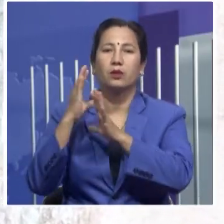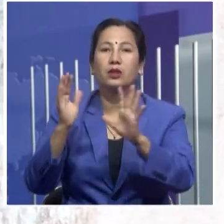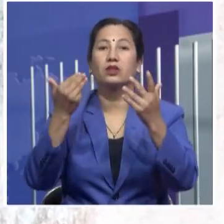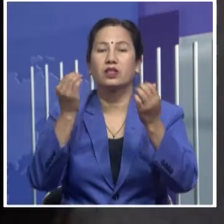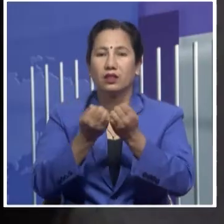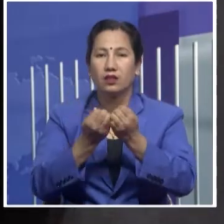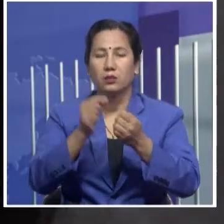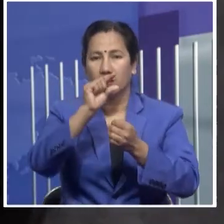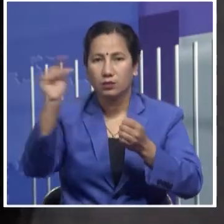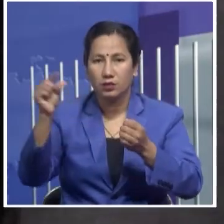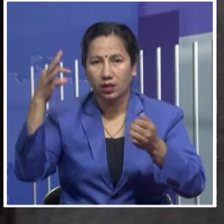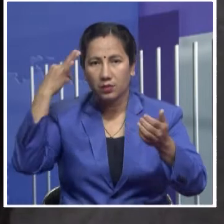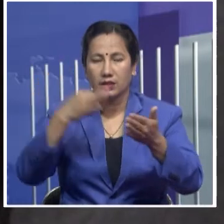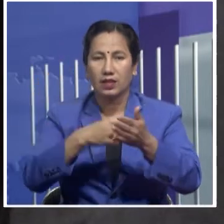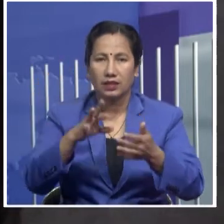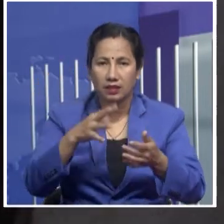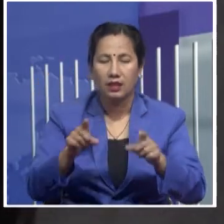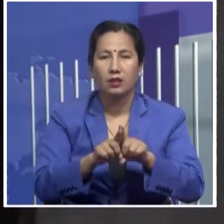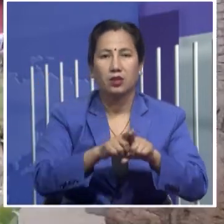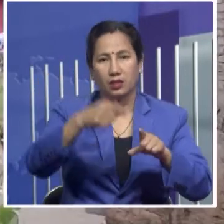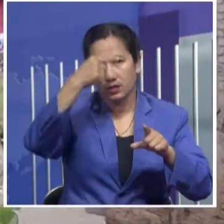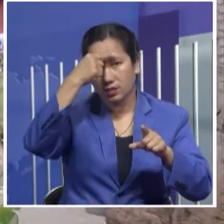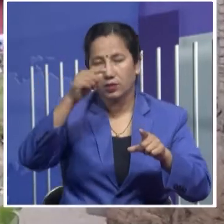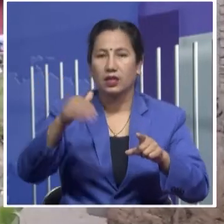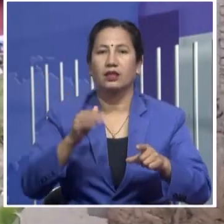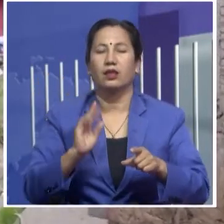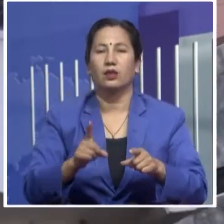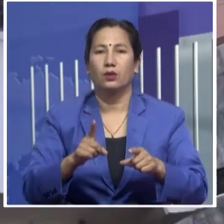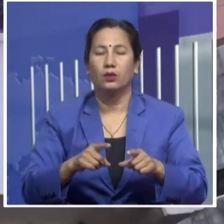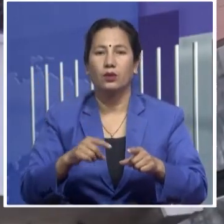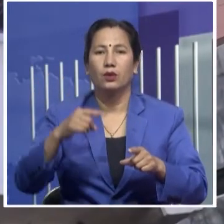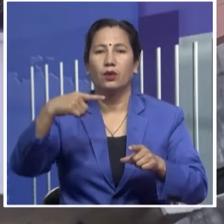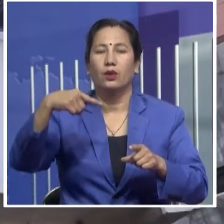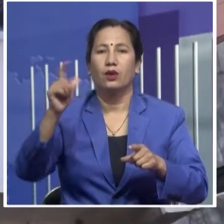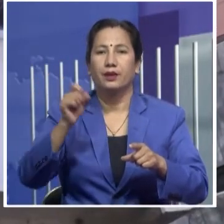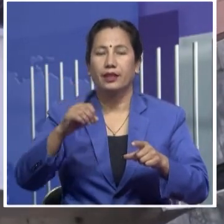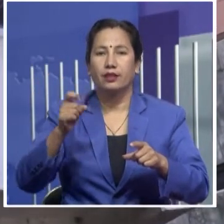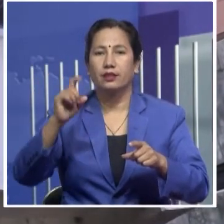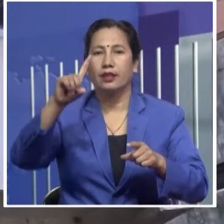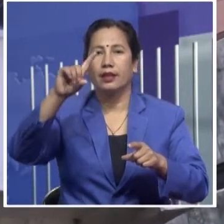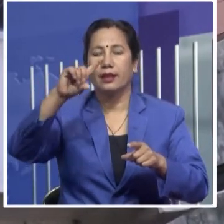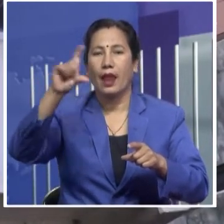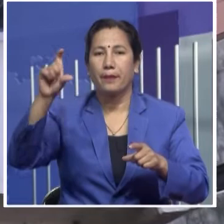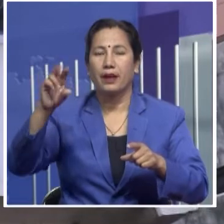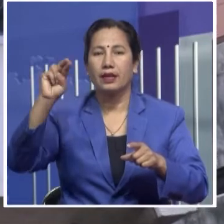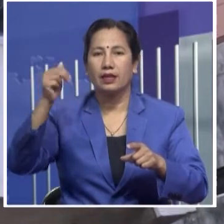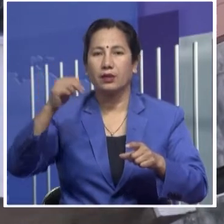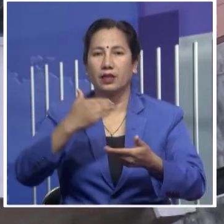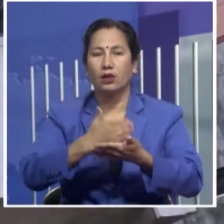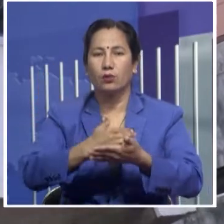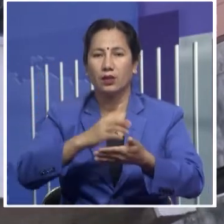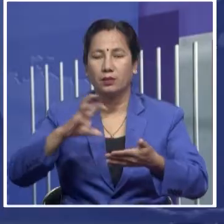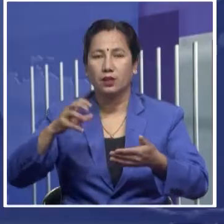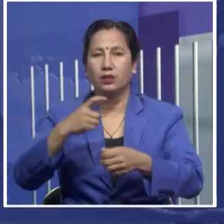गर्ने भन्ने विषयमा ध्यान नजानाले पनि समस्या हुँदै आएको हो। अनिल खत्री, नेपाल टेलिभिजन, लुम्बिनी प्रदेश,